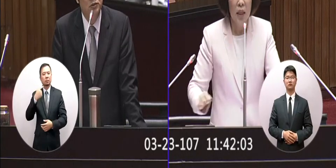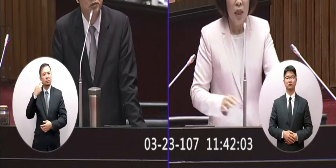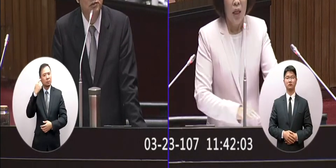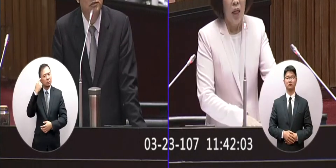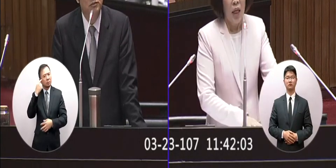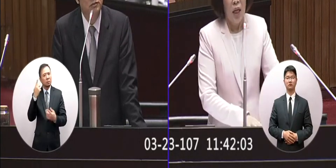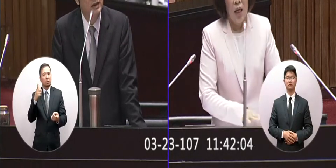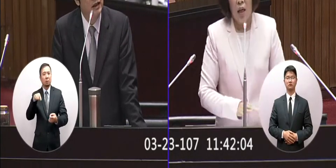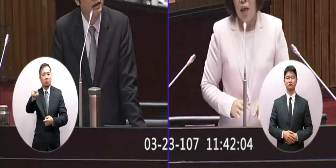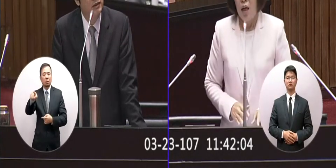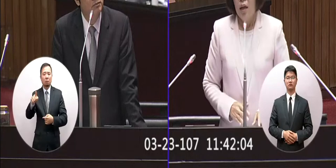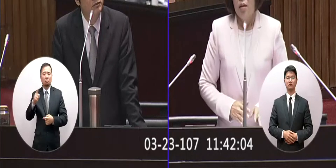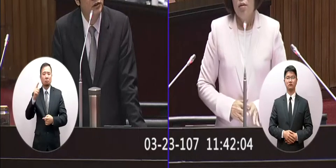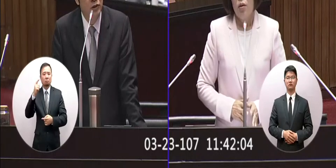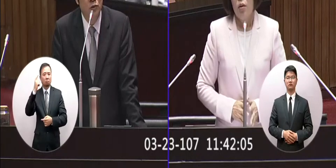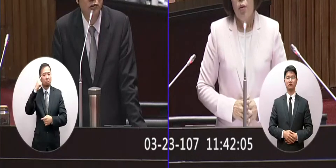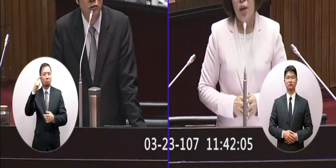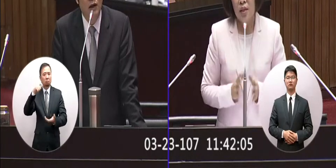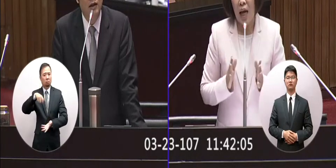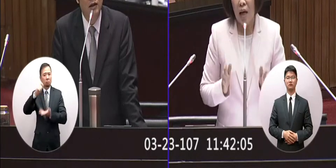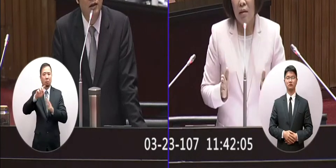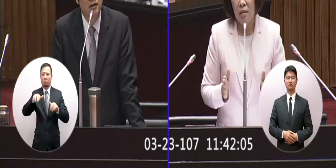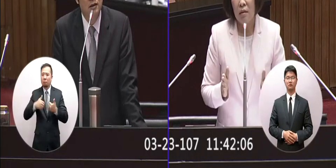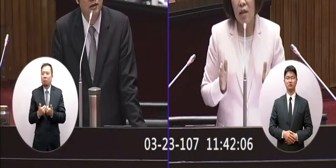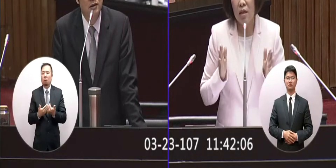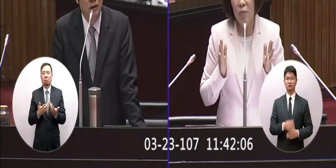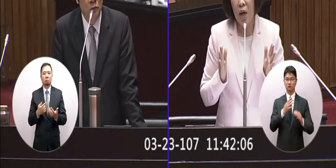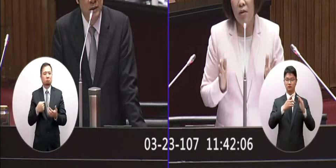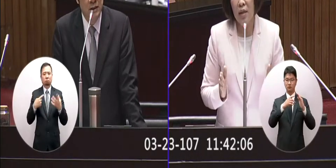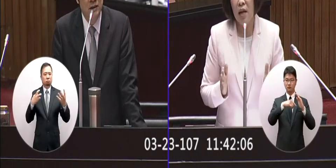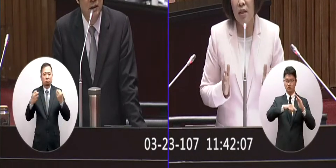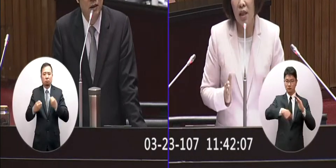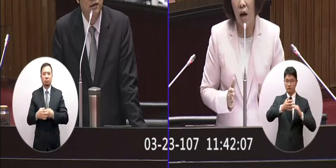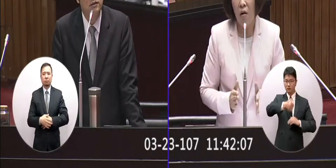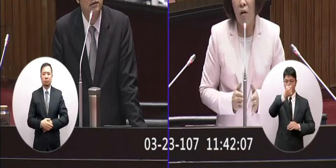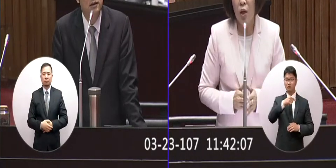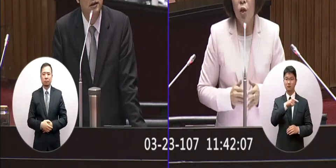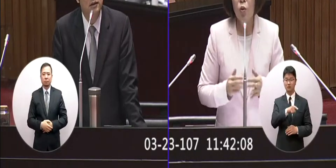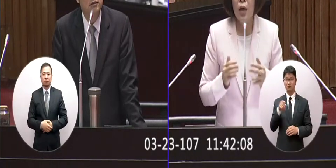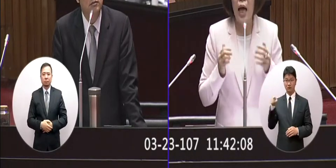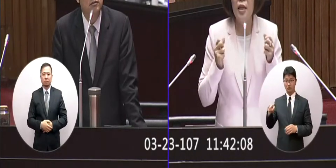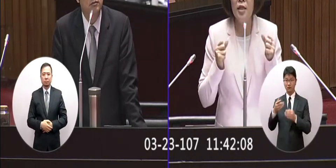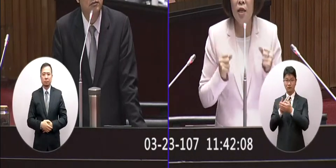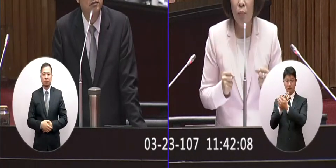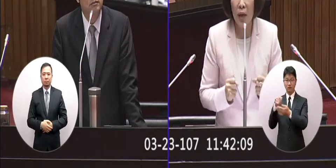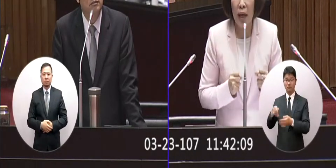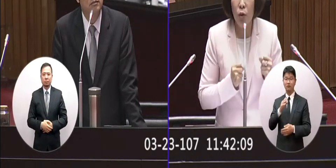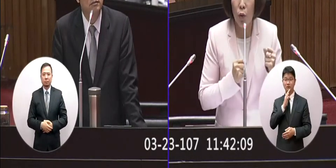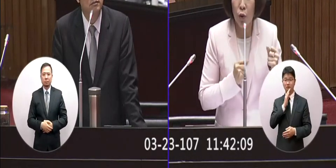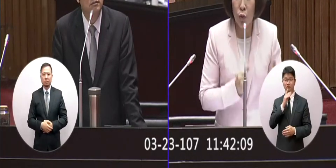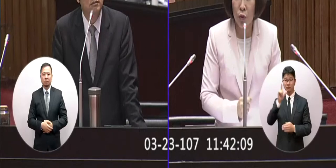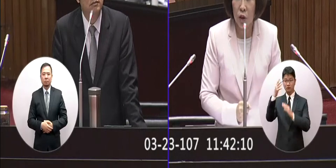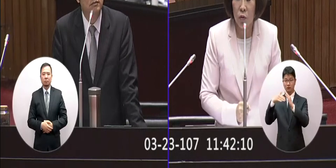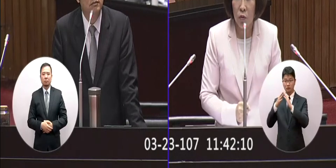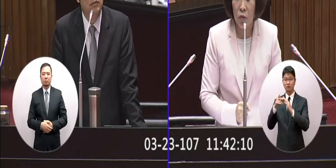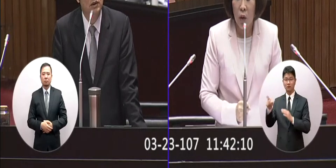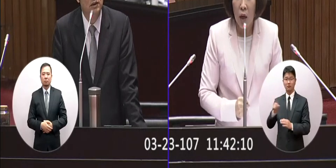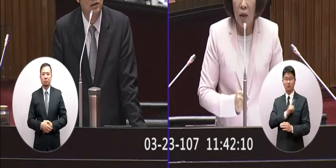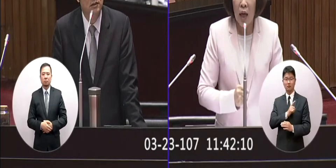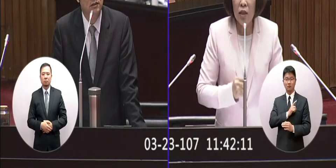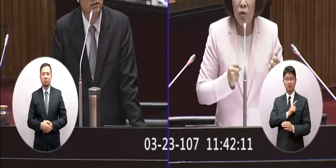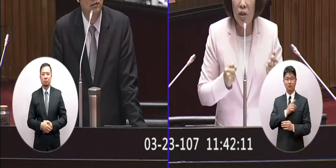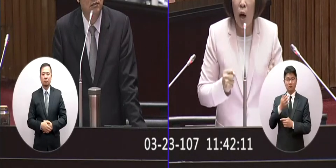不清楚这个金钟状。 院长，这个是廖上校用他的生命来作为诉